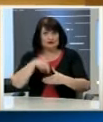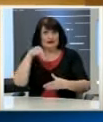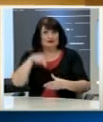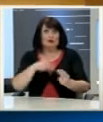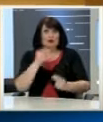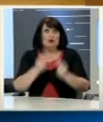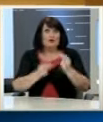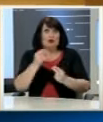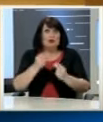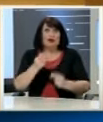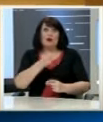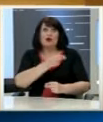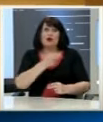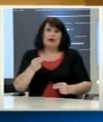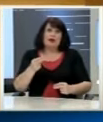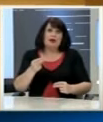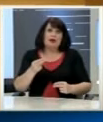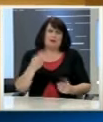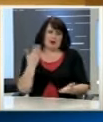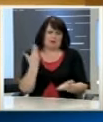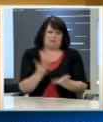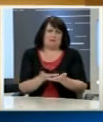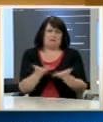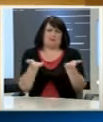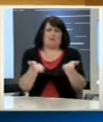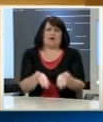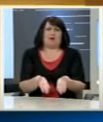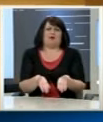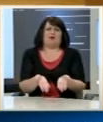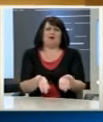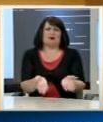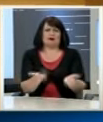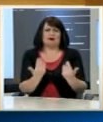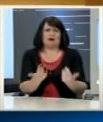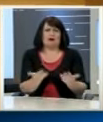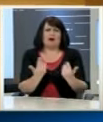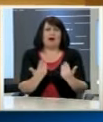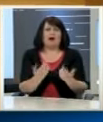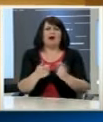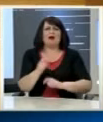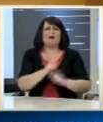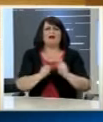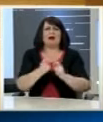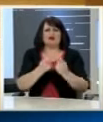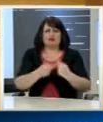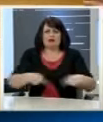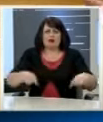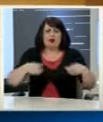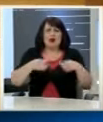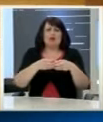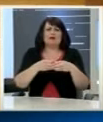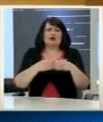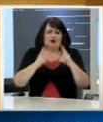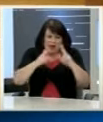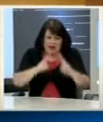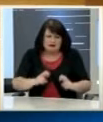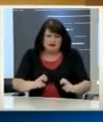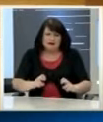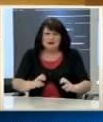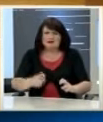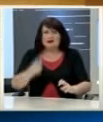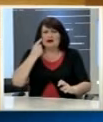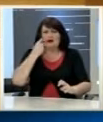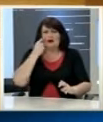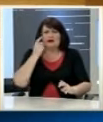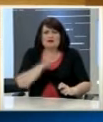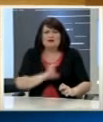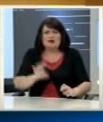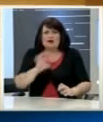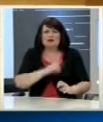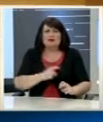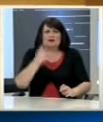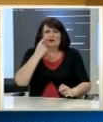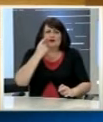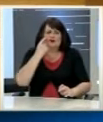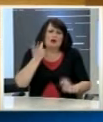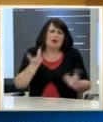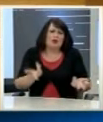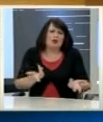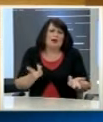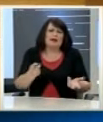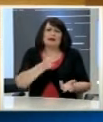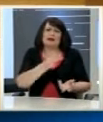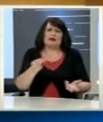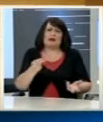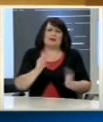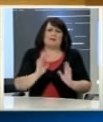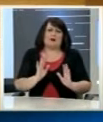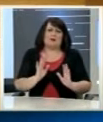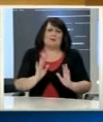υπόθεση ιδού η ρόδος ελάτε να φτιάξουμε μία εξεταστική επιτροπή να συμφωνήσουμε όλοι μαζί να διαλευκανθεί αυτή υπόθεση εγώ σας το είπα απ την αρχή κύριε